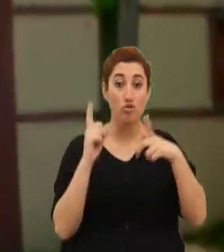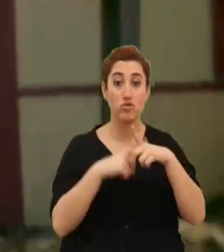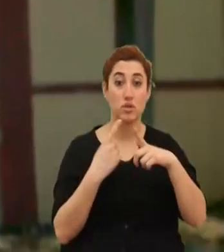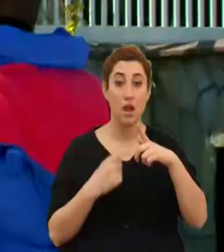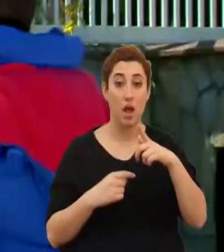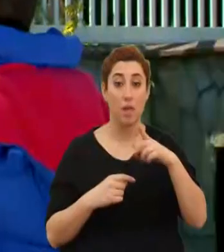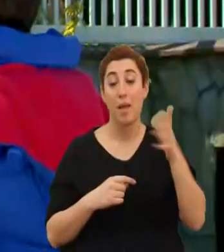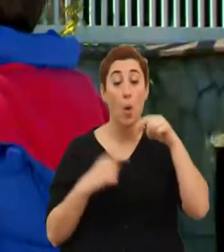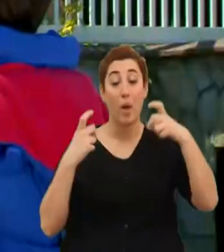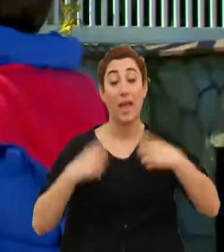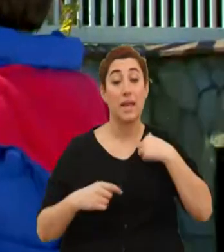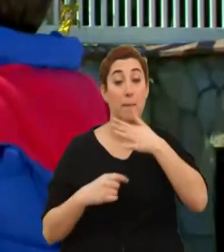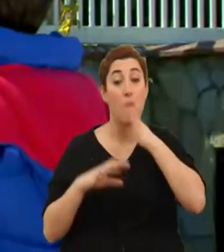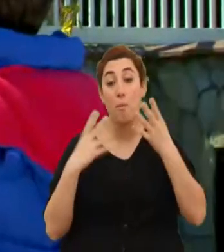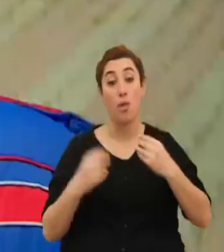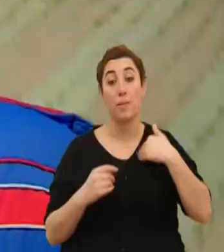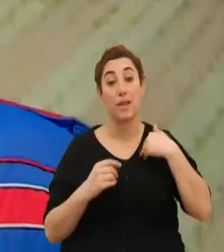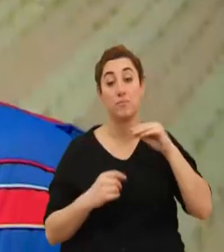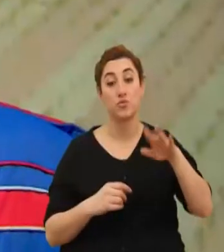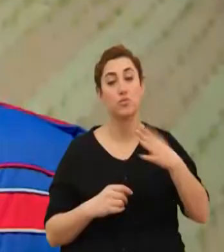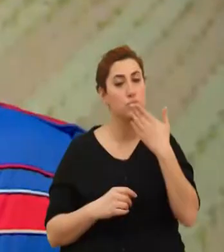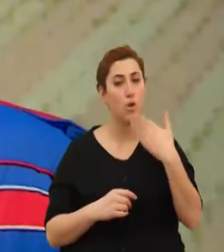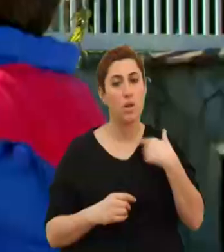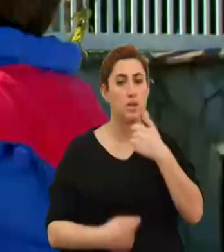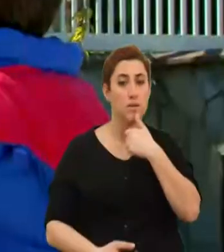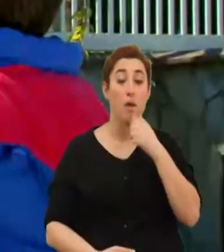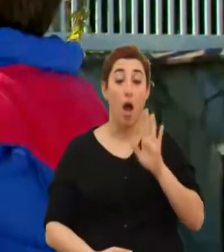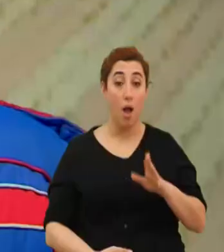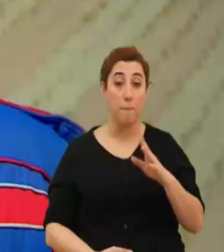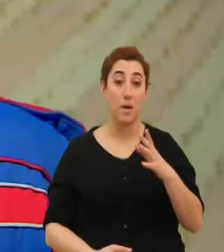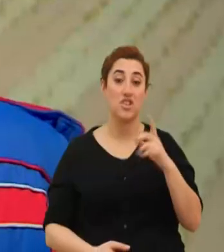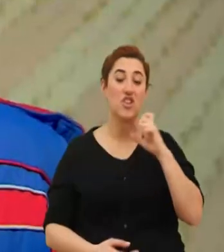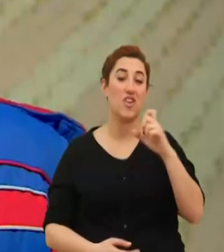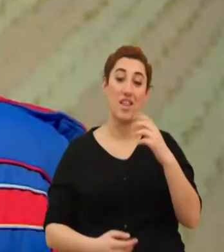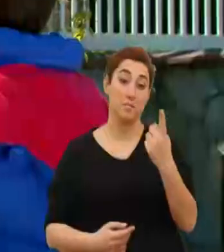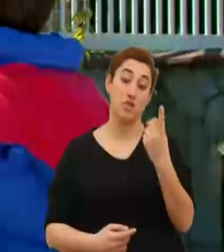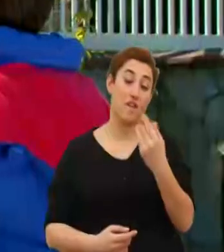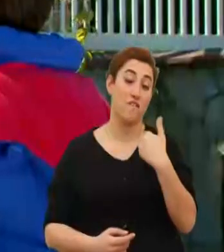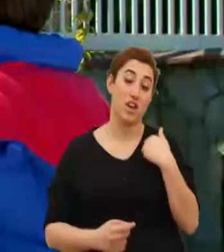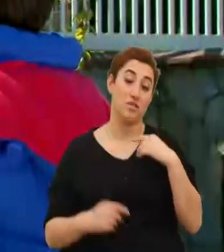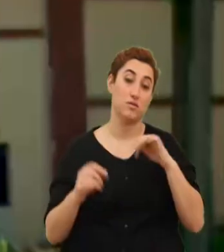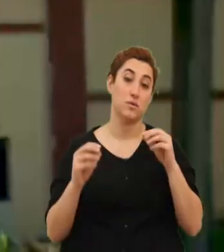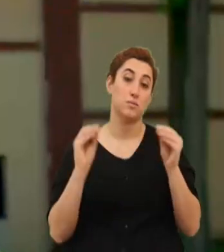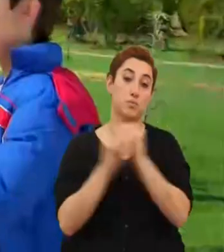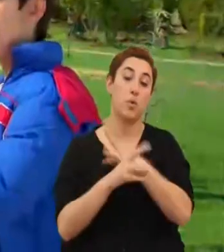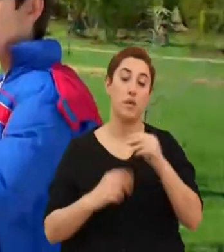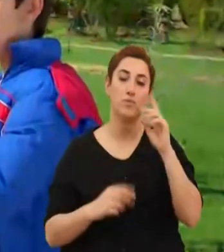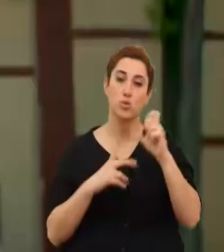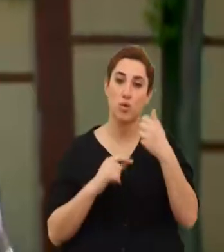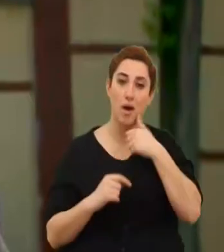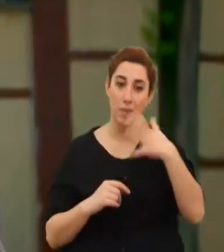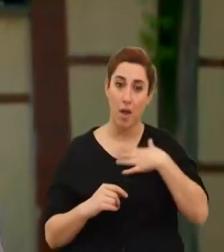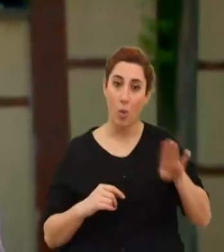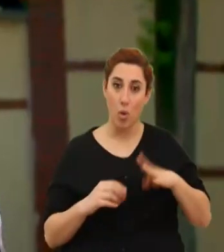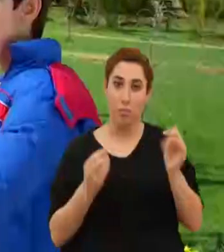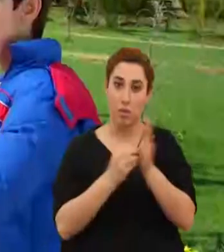Belki onun yerini biliyor olabilirim Cinyer. Söylesene baba. Ama karşılıksız olmaz, prensibim de. Şükrü abi, kendi oğlundan